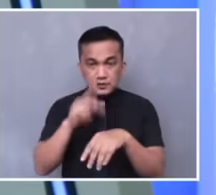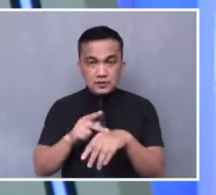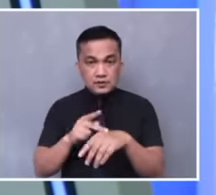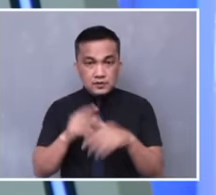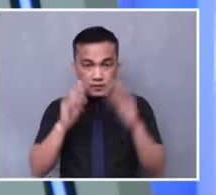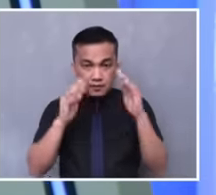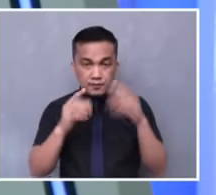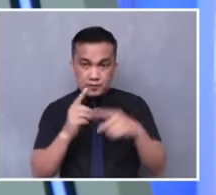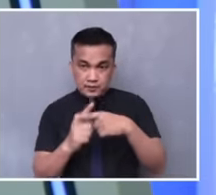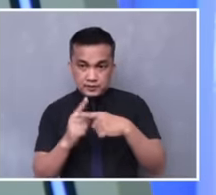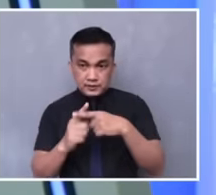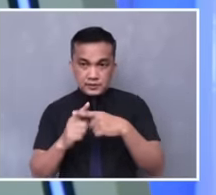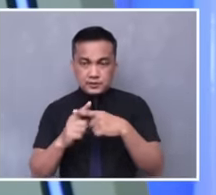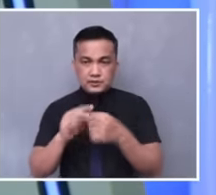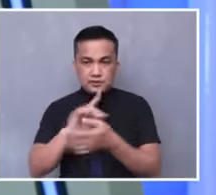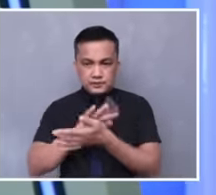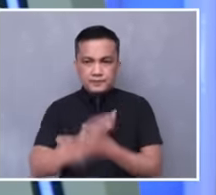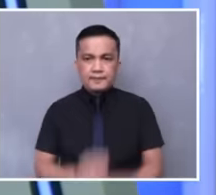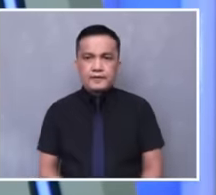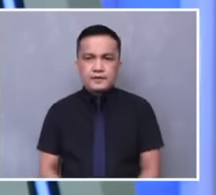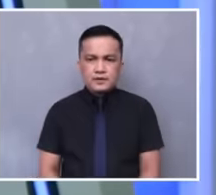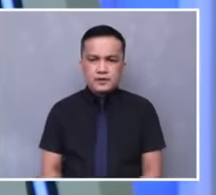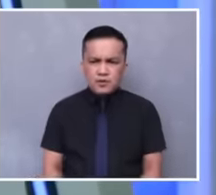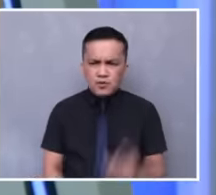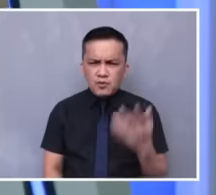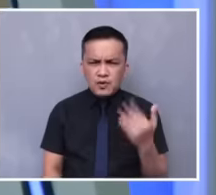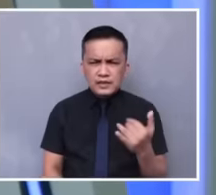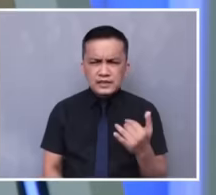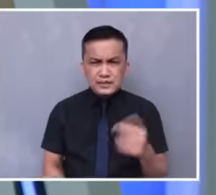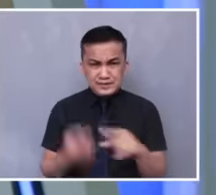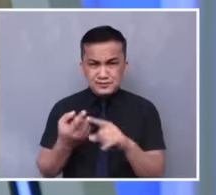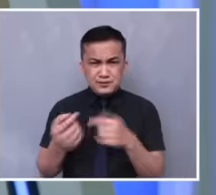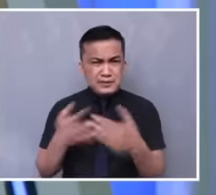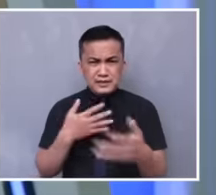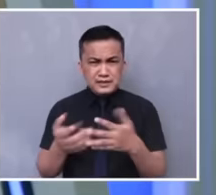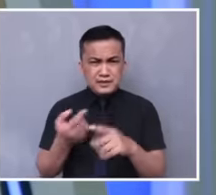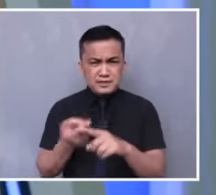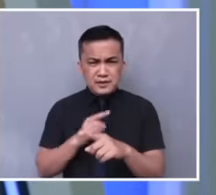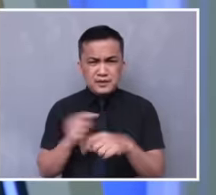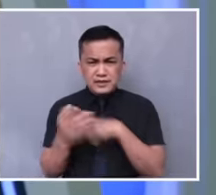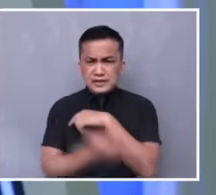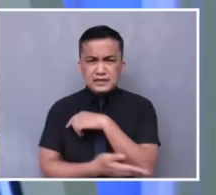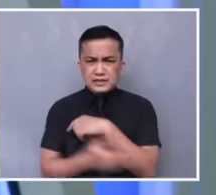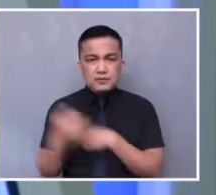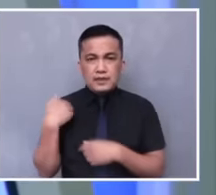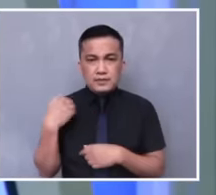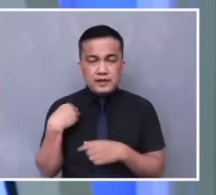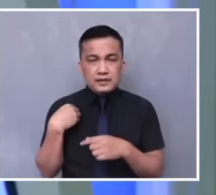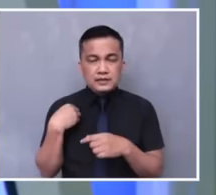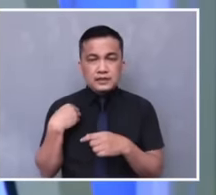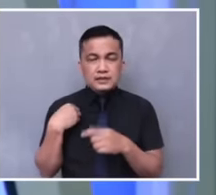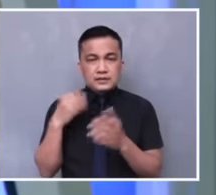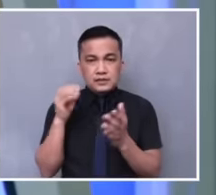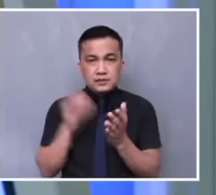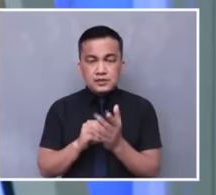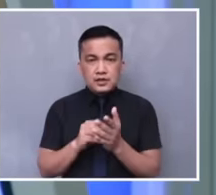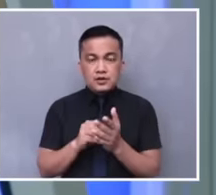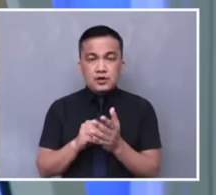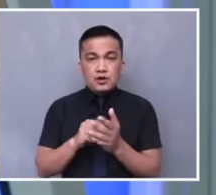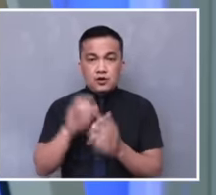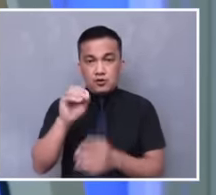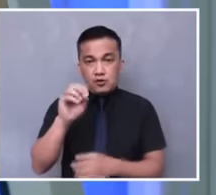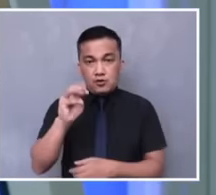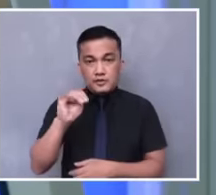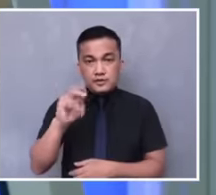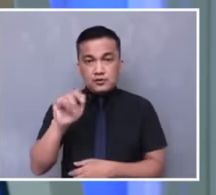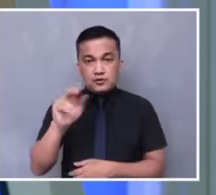sa COVID-19. Ito'y kahit pa galing sila sa mga bansa na wala pang nakikitang Omicron variant.